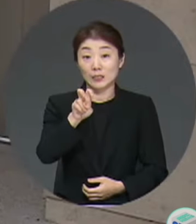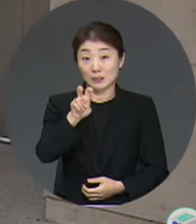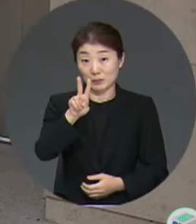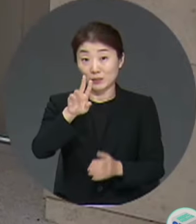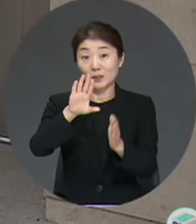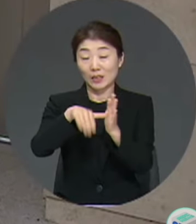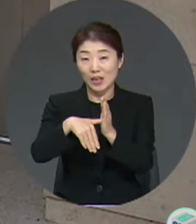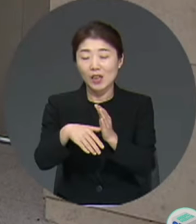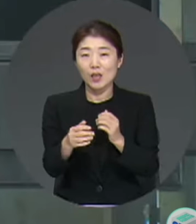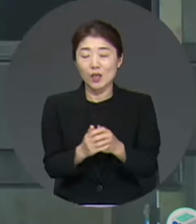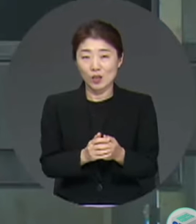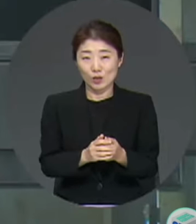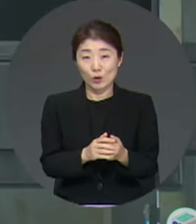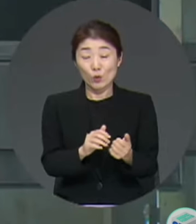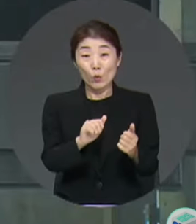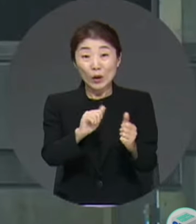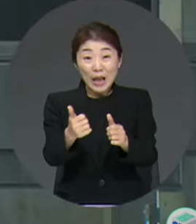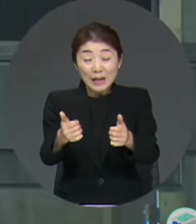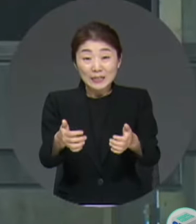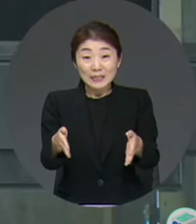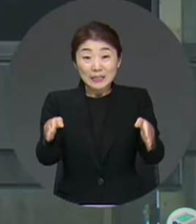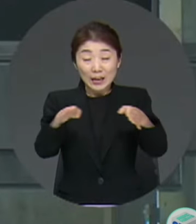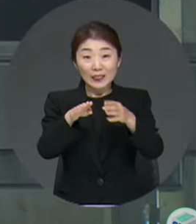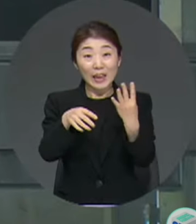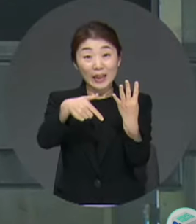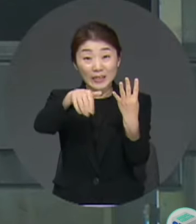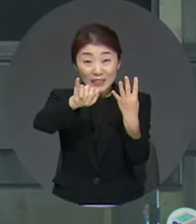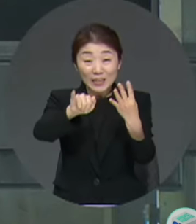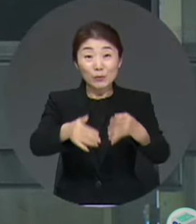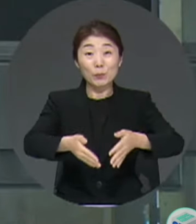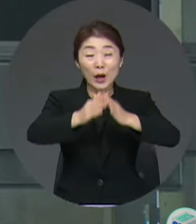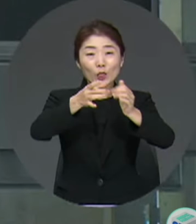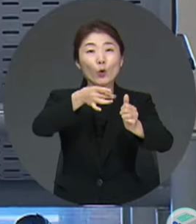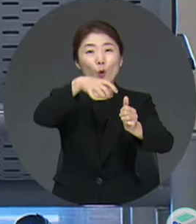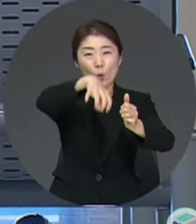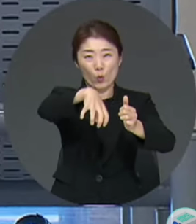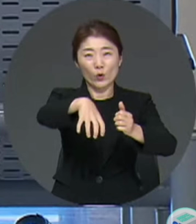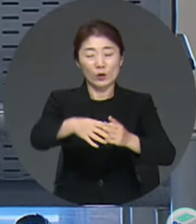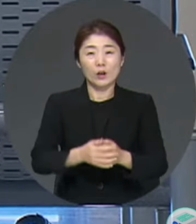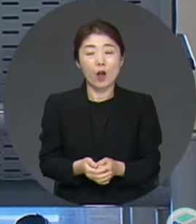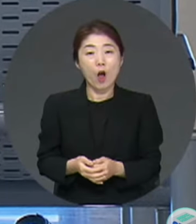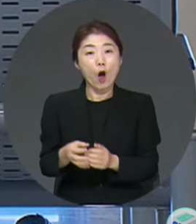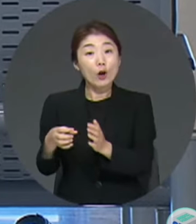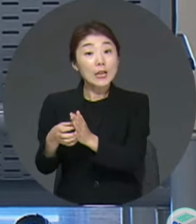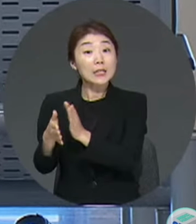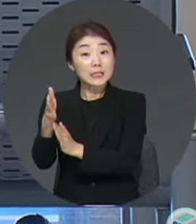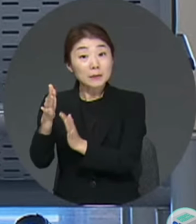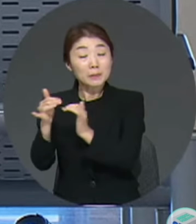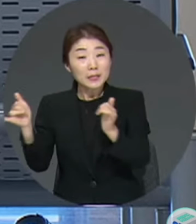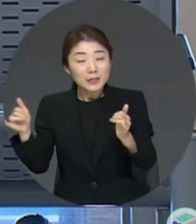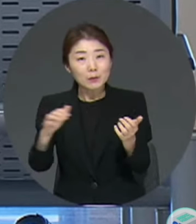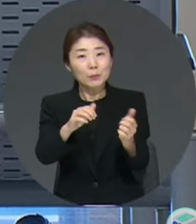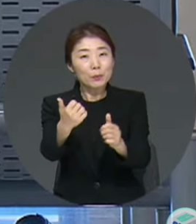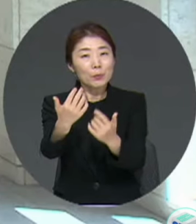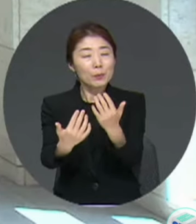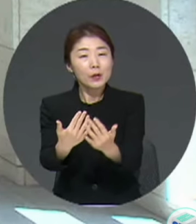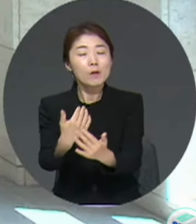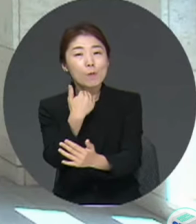2022년에 화장로 4기를 건립한 통영시 추모공원. 거제 시민이 화장 순서를 기다리고